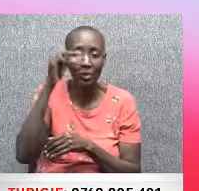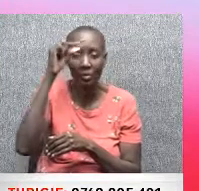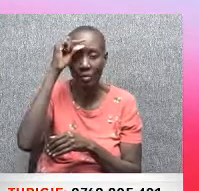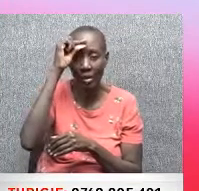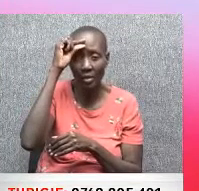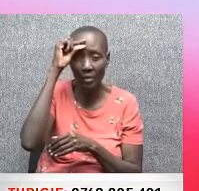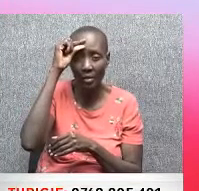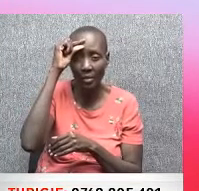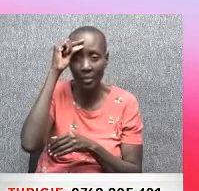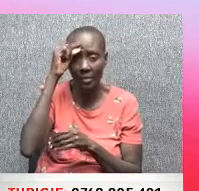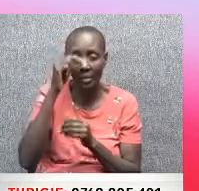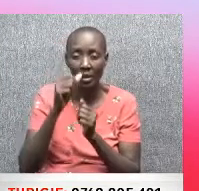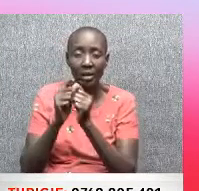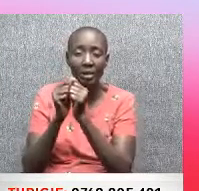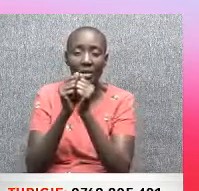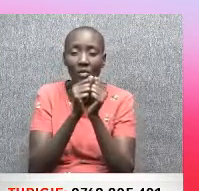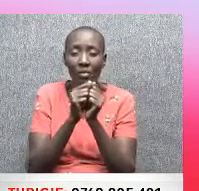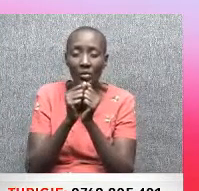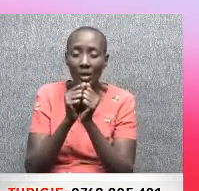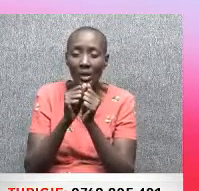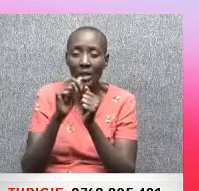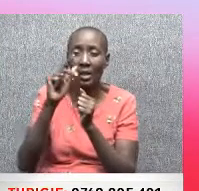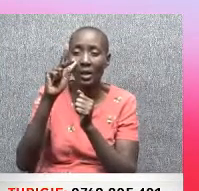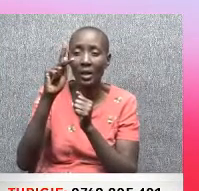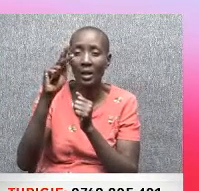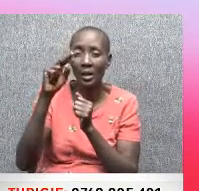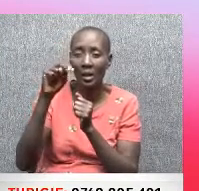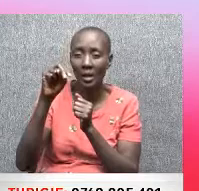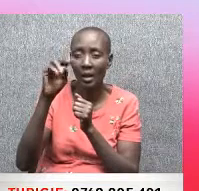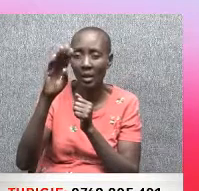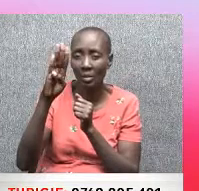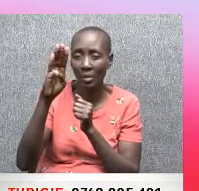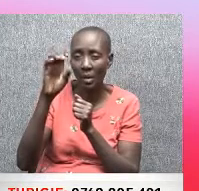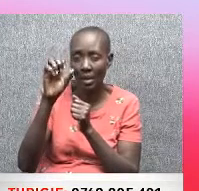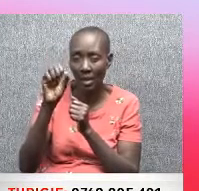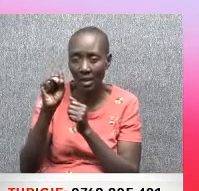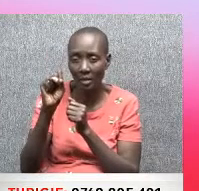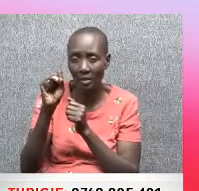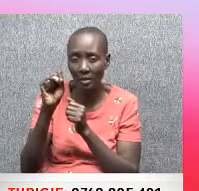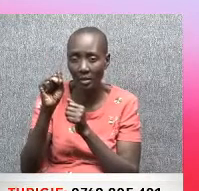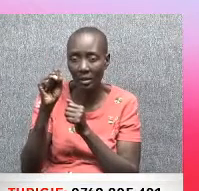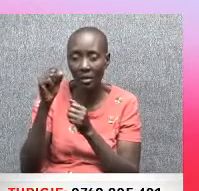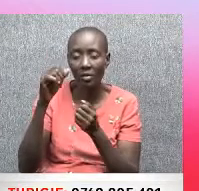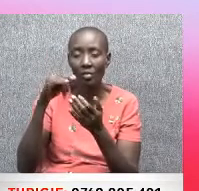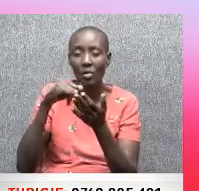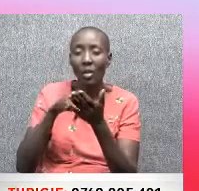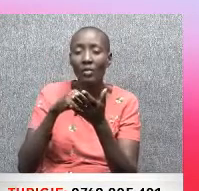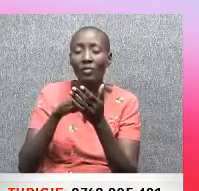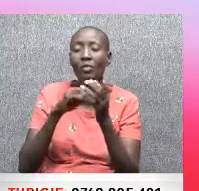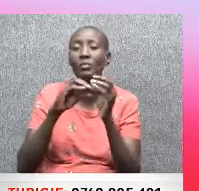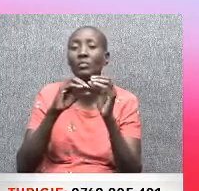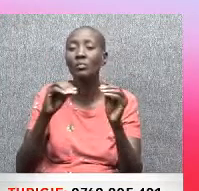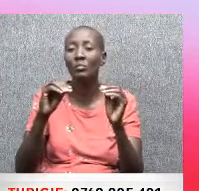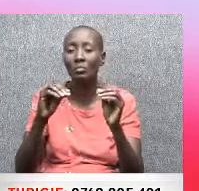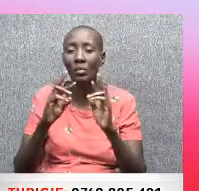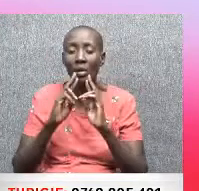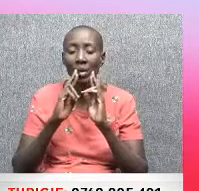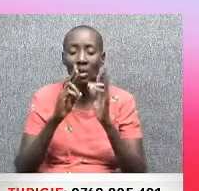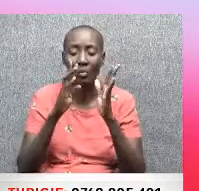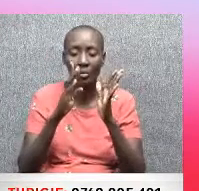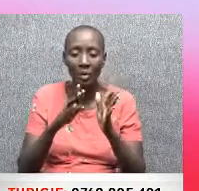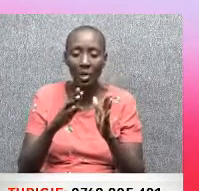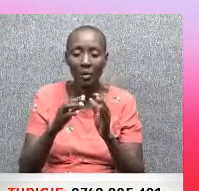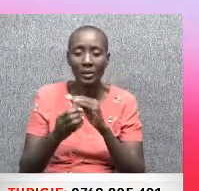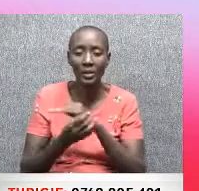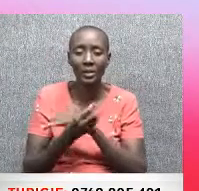pamoja na halmashauri hiyo ya kushughulikia hesabu ya watu nchini kwa kutohusisha. Mwanahabari wetu Andrin Kilemi